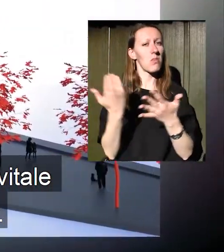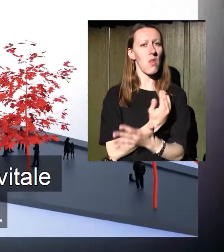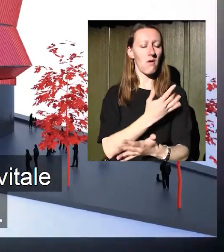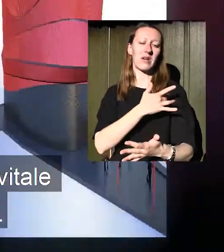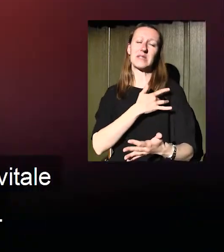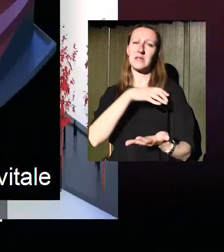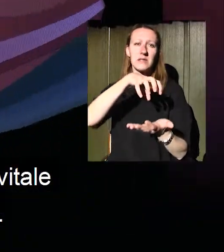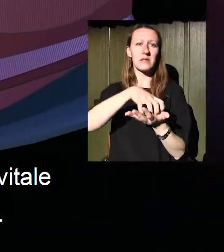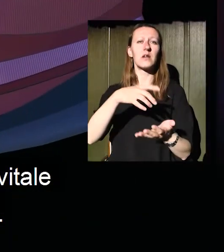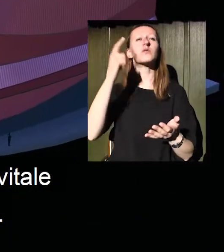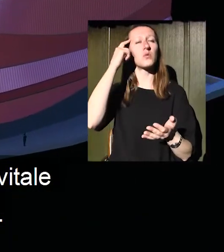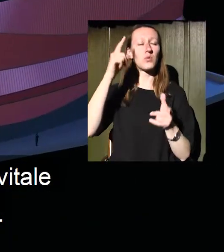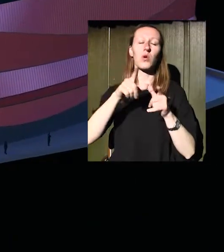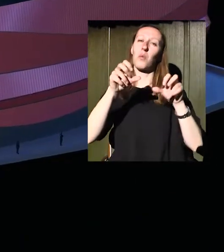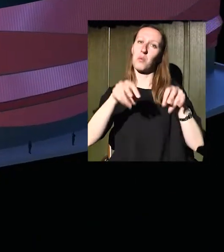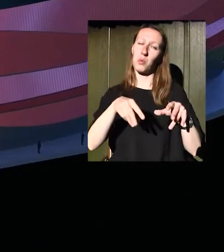kucavica kulturnog života u Puli.